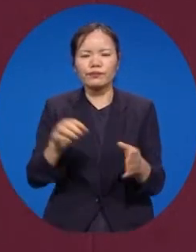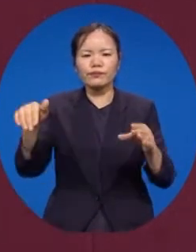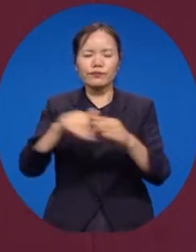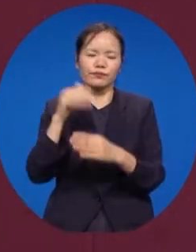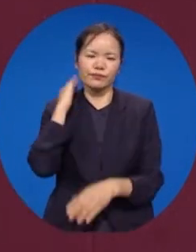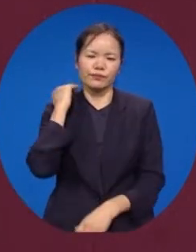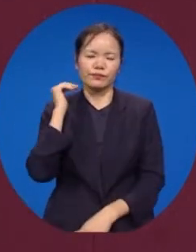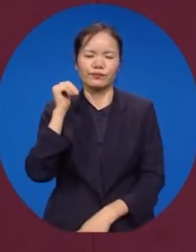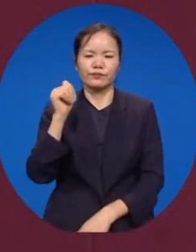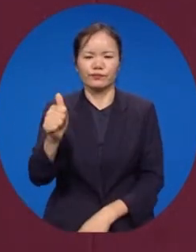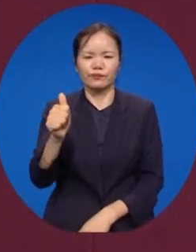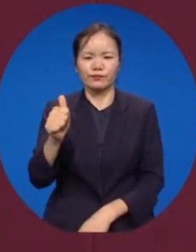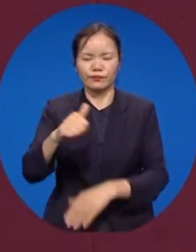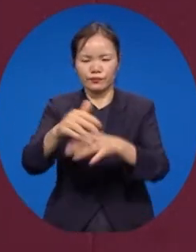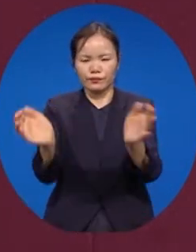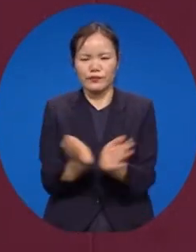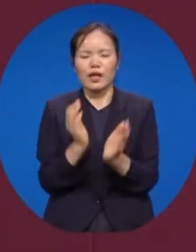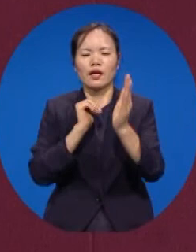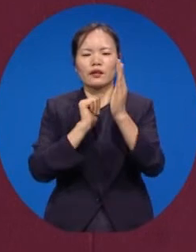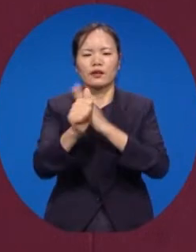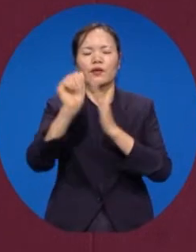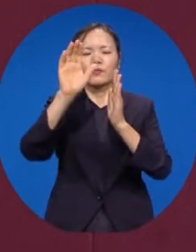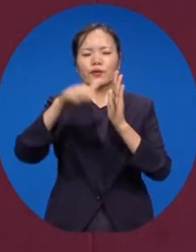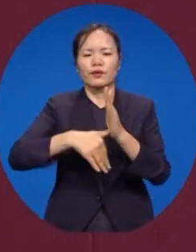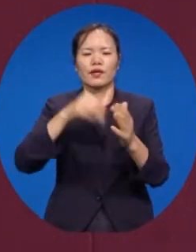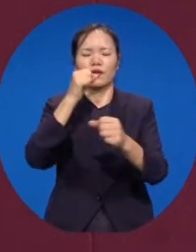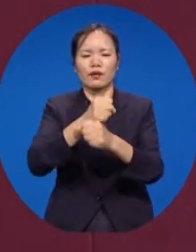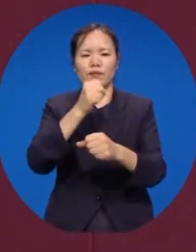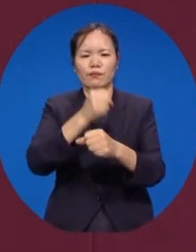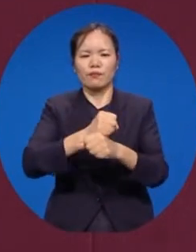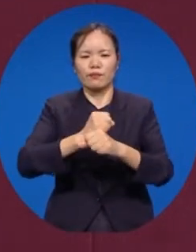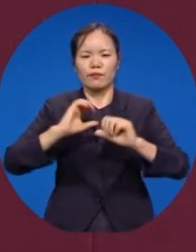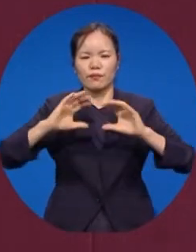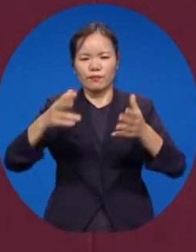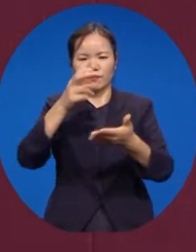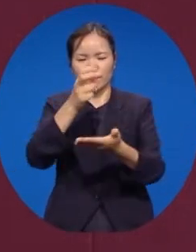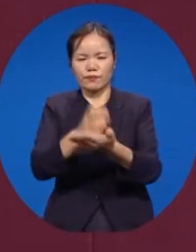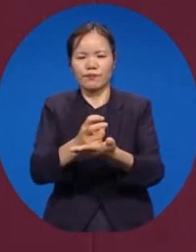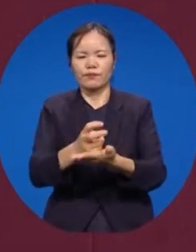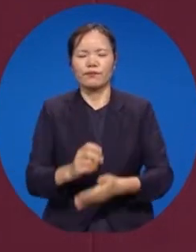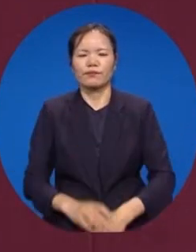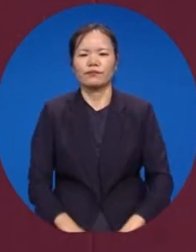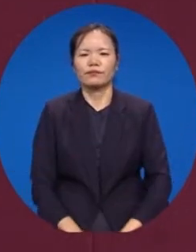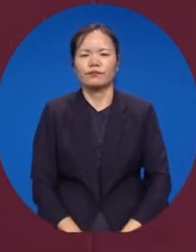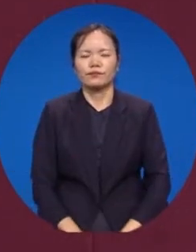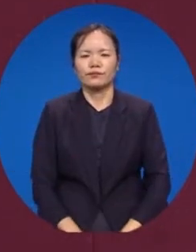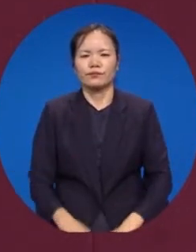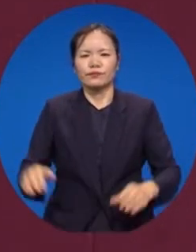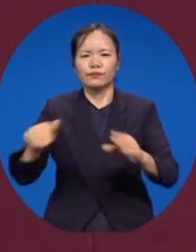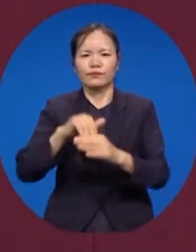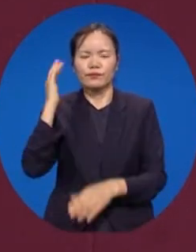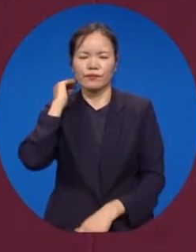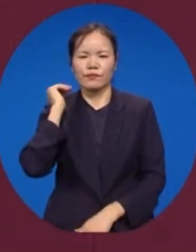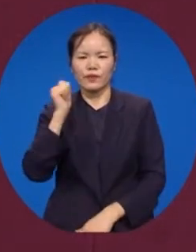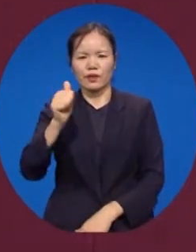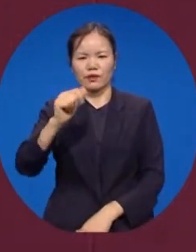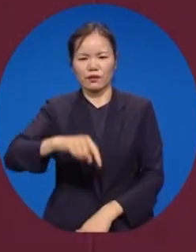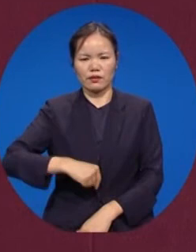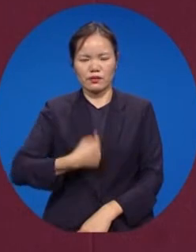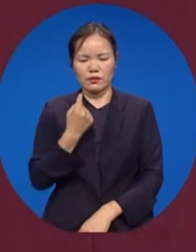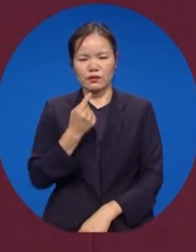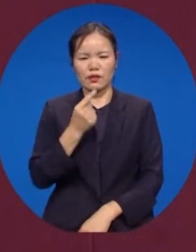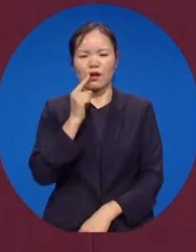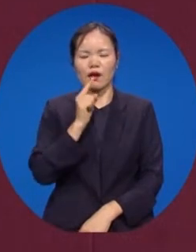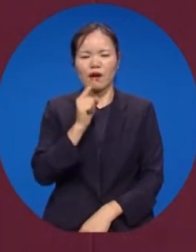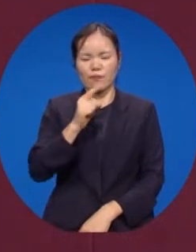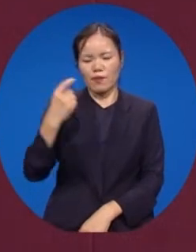문재인 대통령의 당대표 시절 만들어진 당헌입니다. 문재인 대통령 스스로